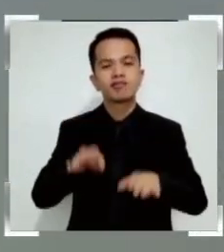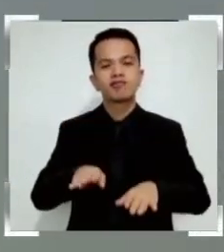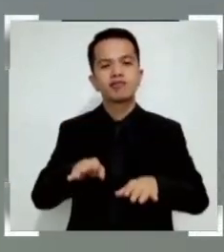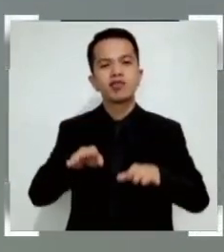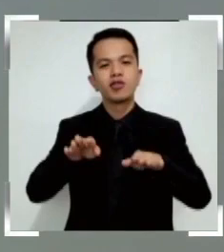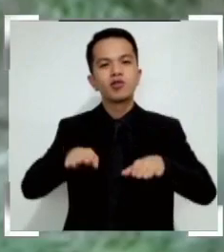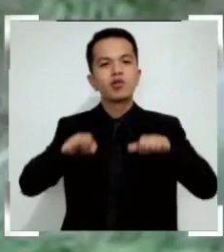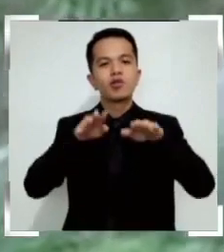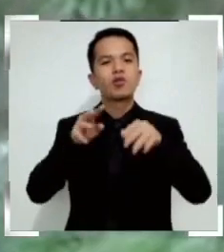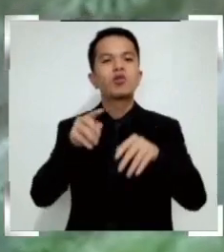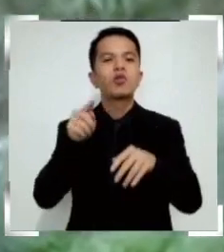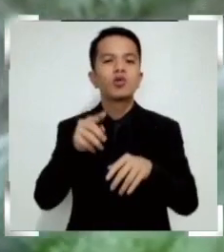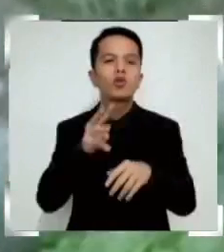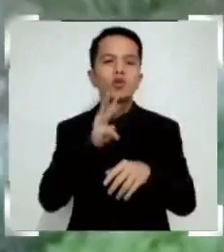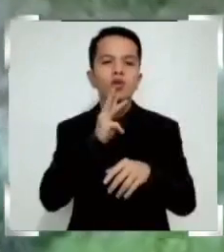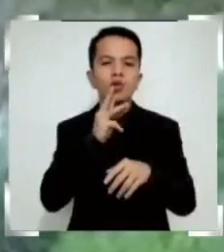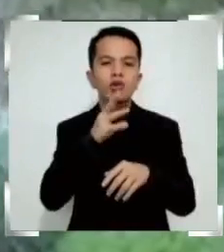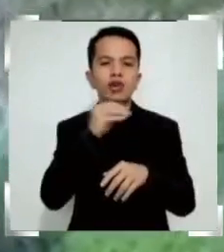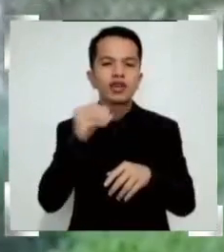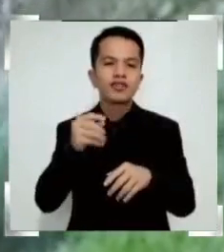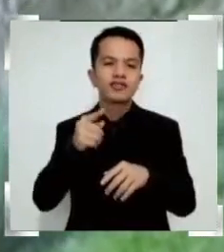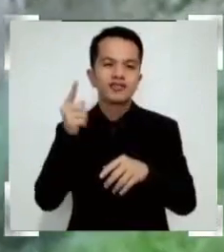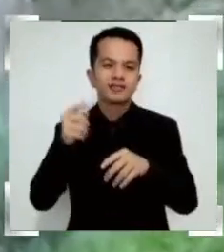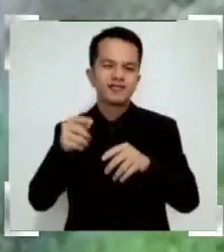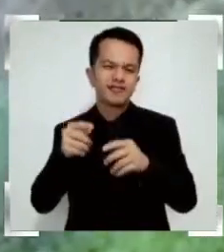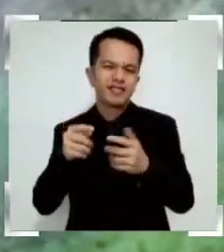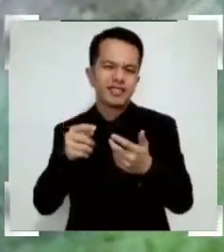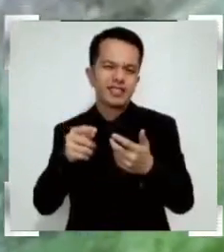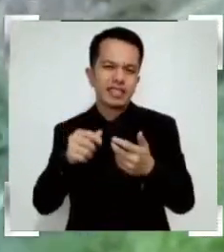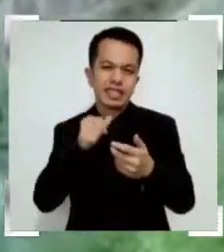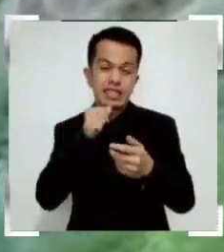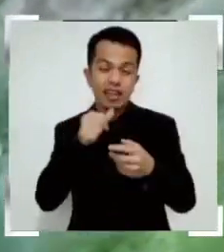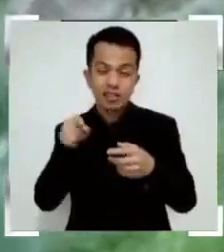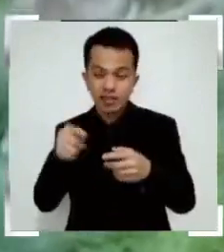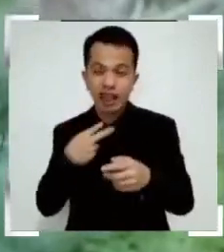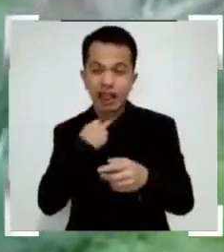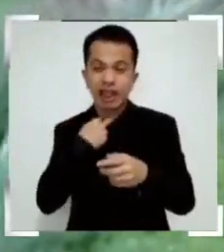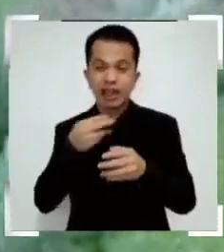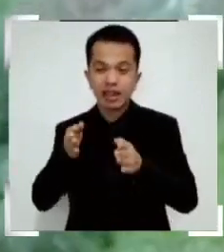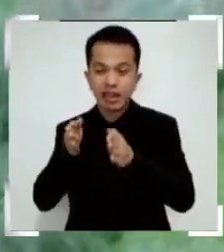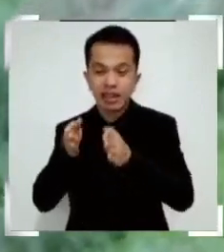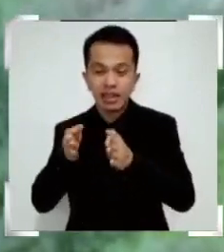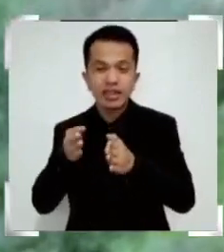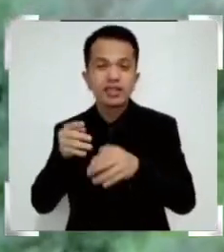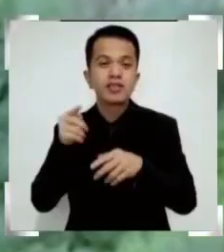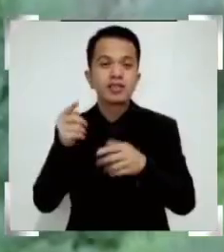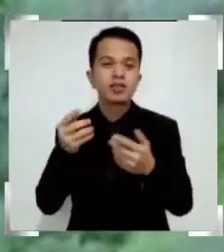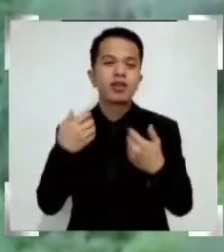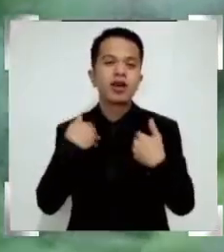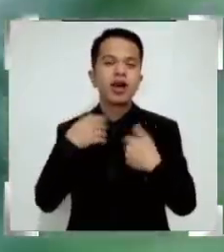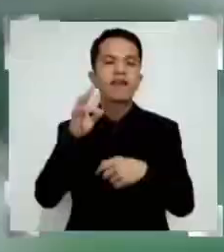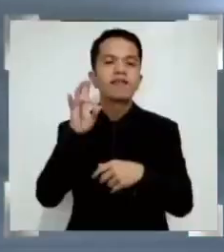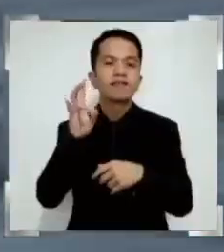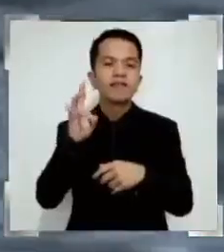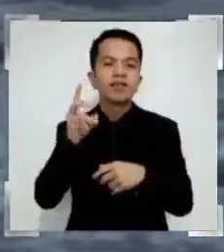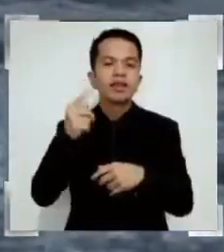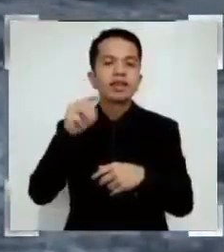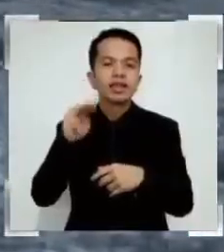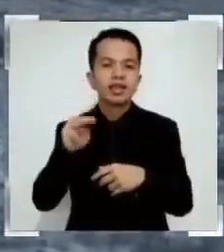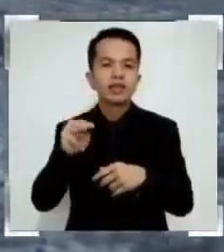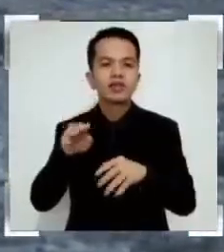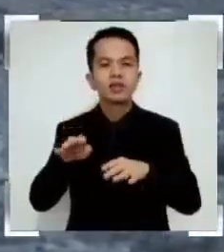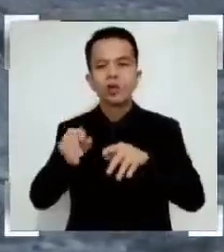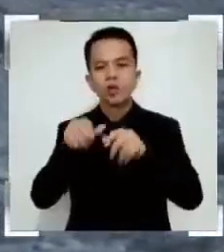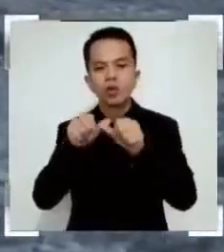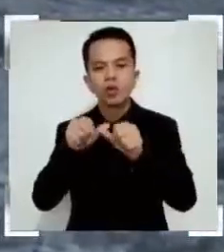palayan at maisan. Hindi naman madaanan ng kalsada sa Barangay Bulihan matapos maitala ang 70 kilometrong haba ng gumuhong lupa.